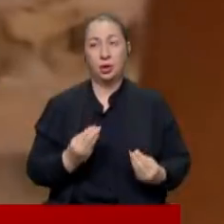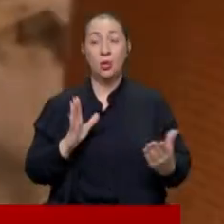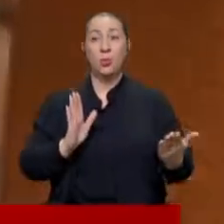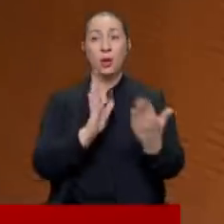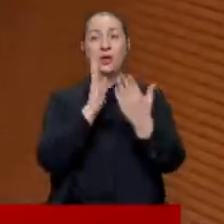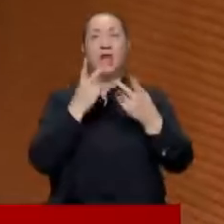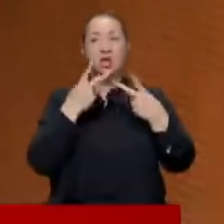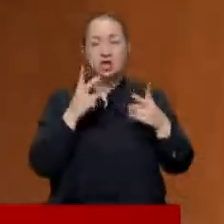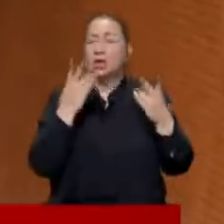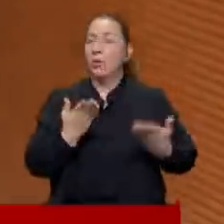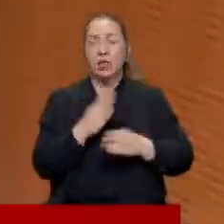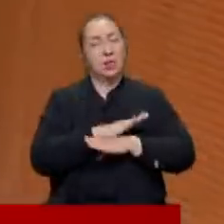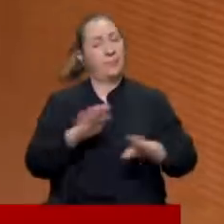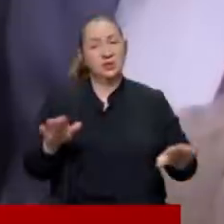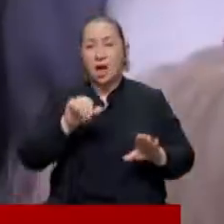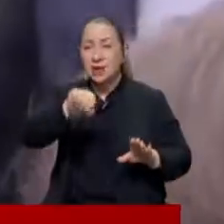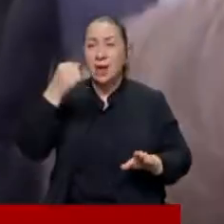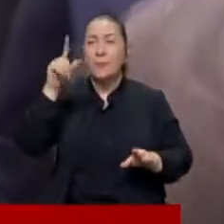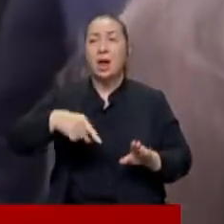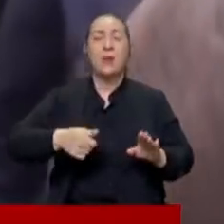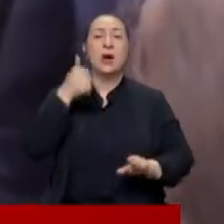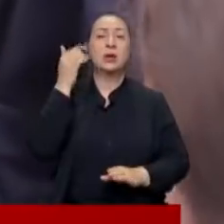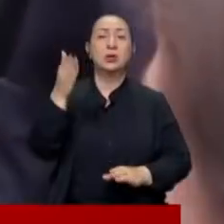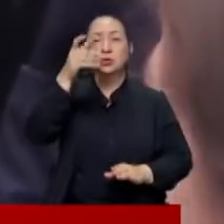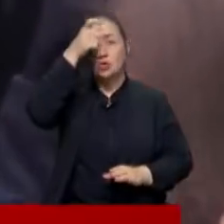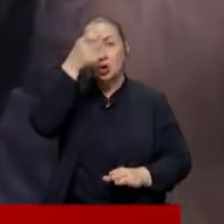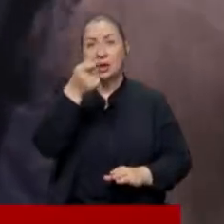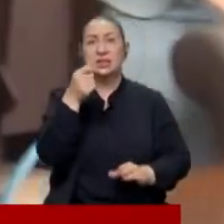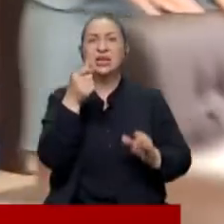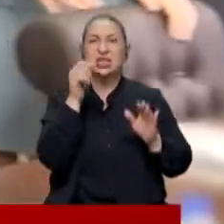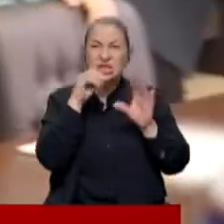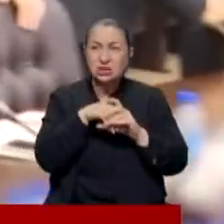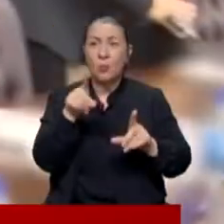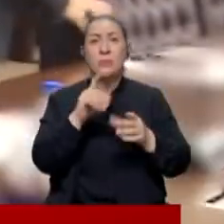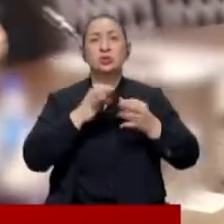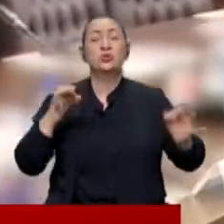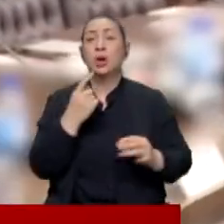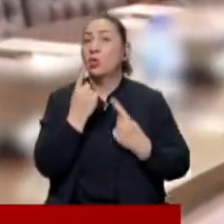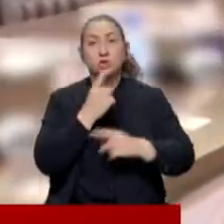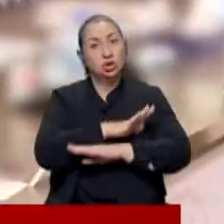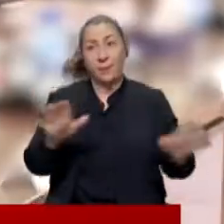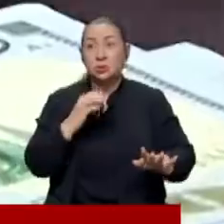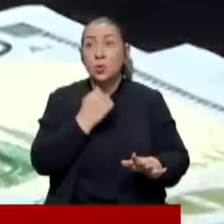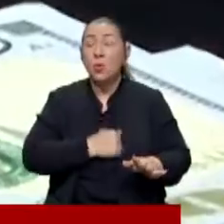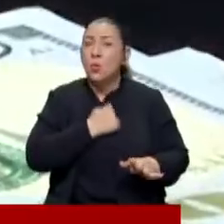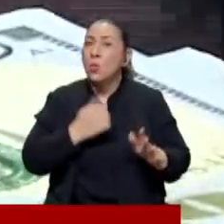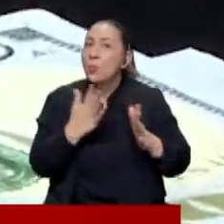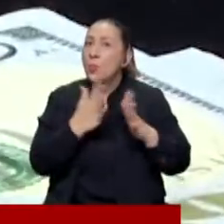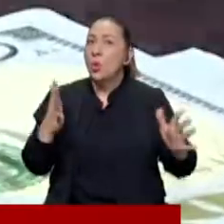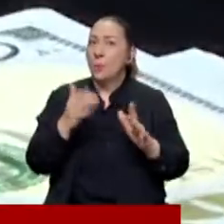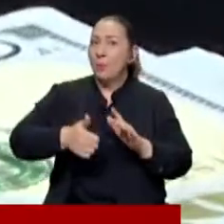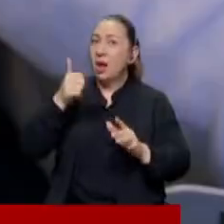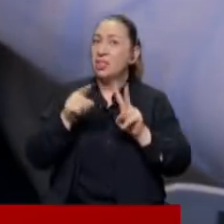Muhalefet açıklamalar kabul edilemez. Hazine ve Maliye Bakanı Türk lirası için böyle bir cümle kuramaz dedi. Öfke büyüktü Bakan